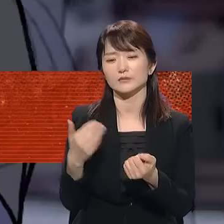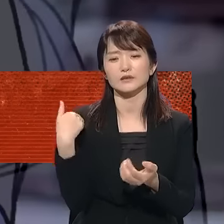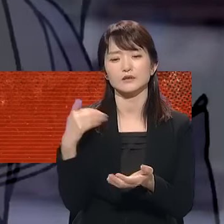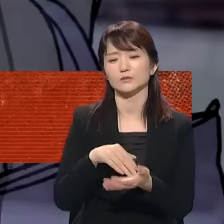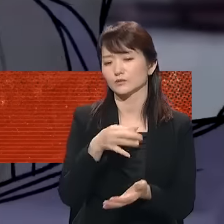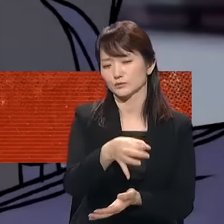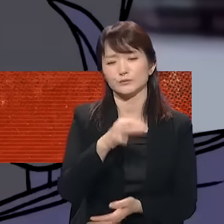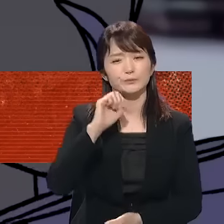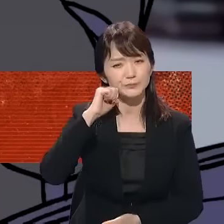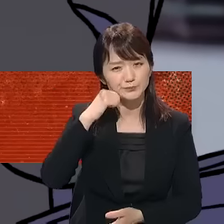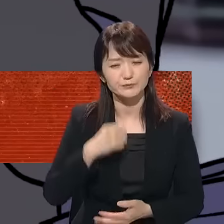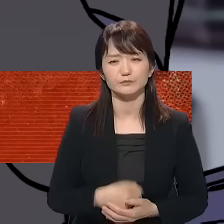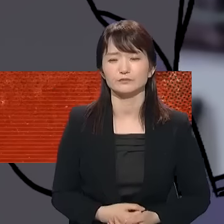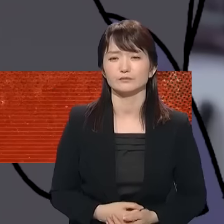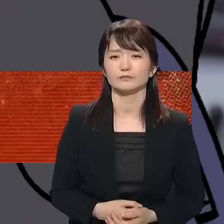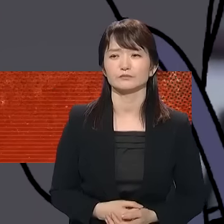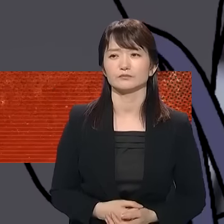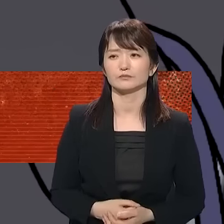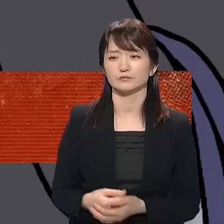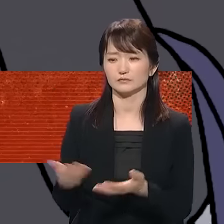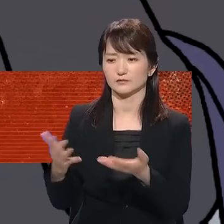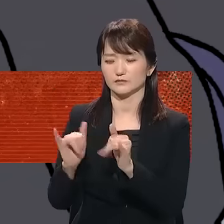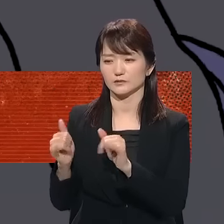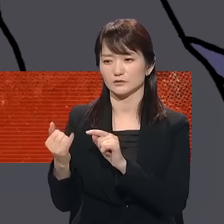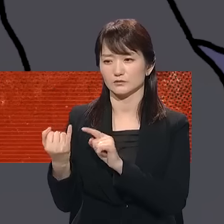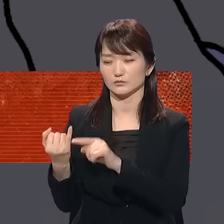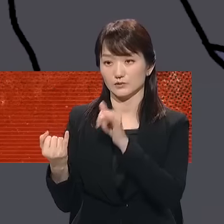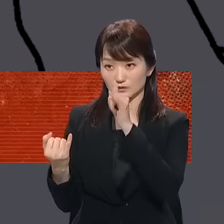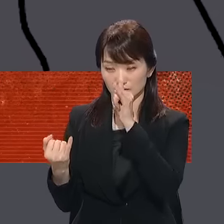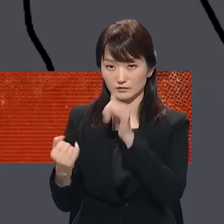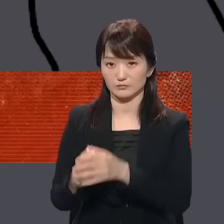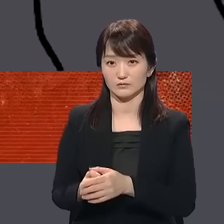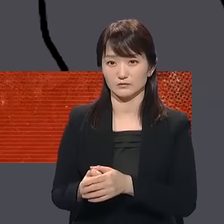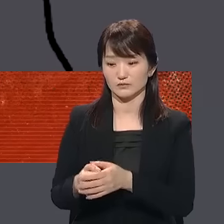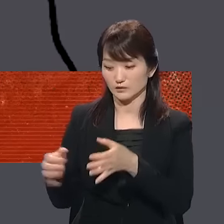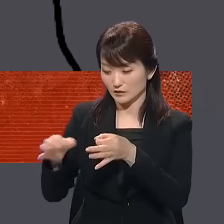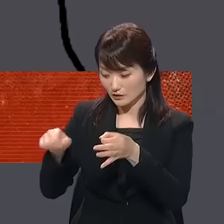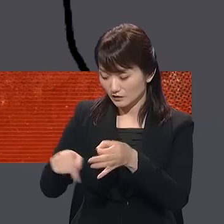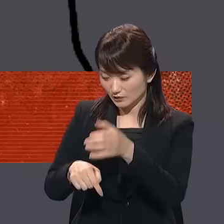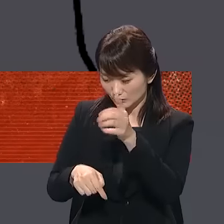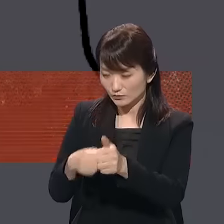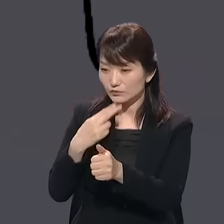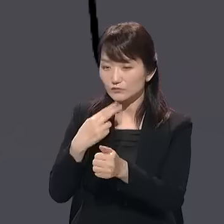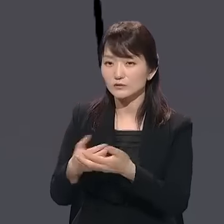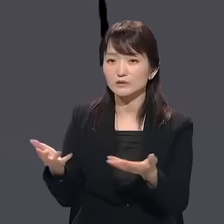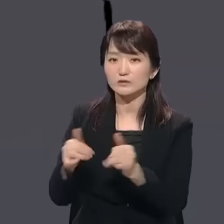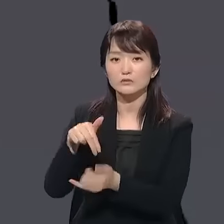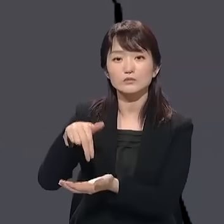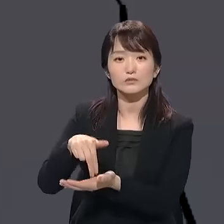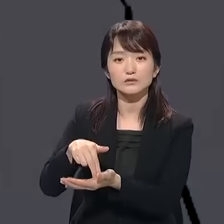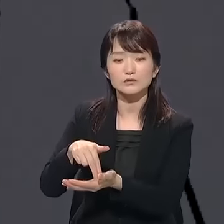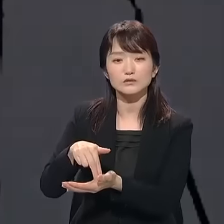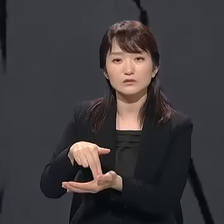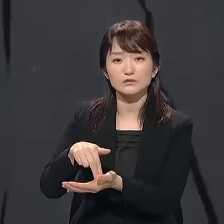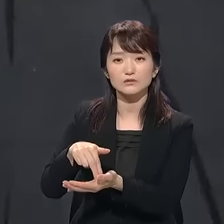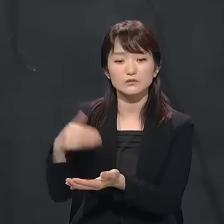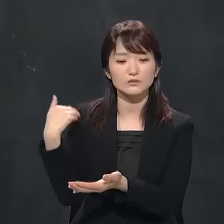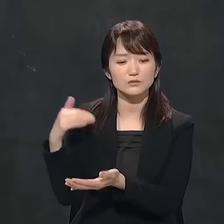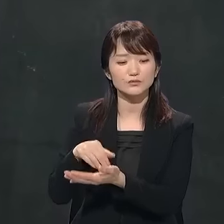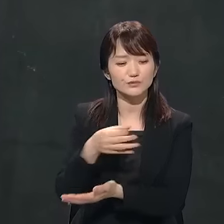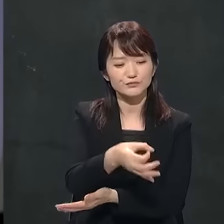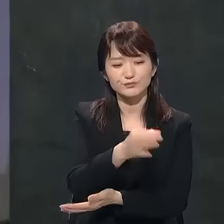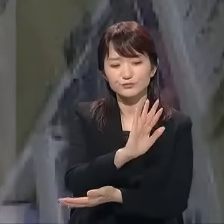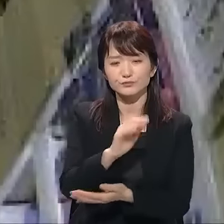고수를 했는데 실제로 이 당시에 직원만 있었고 해당 가게 사장이 없기 때문에 아마 이 직원 입장에서는 환불 안 해주려고 고수를 하고 있지만